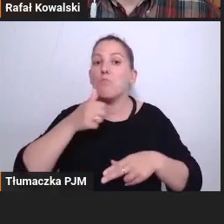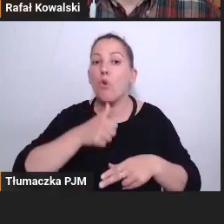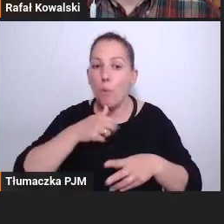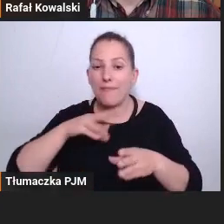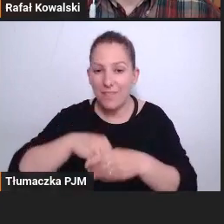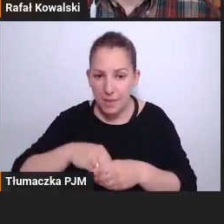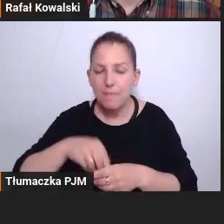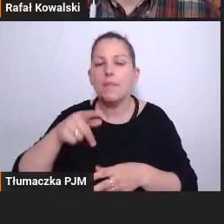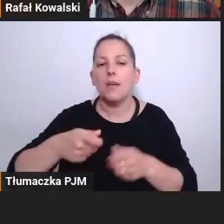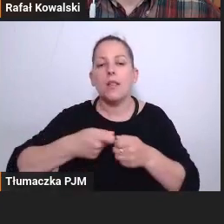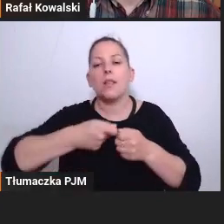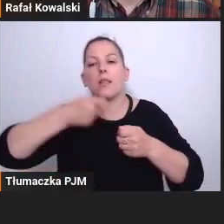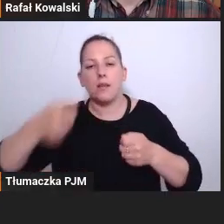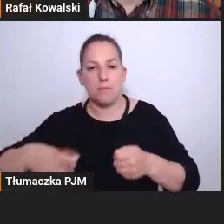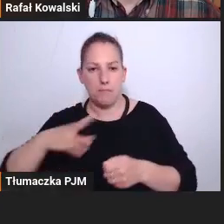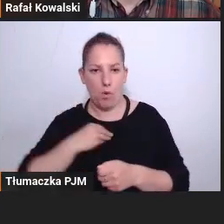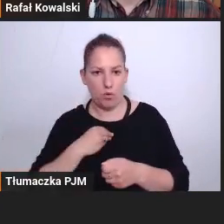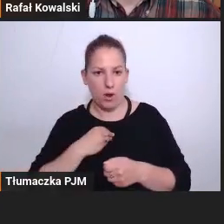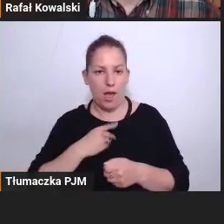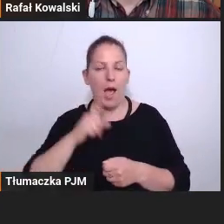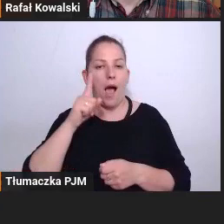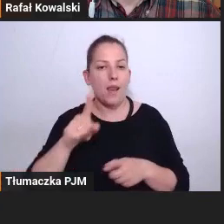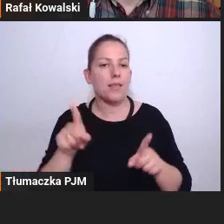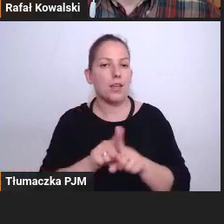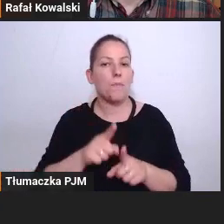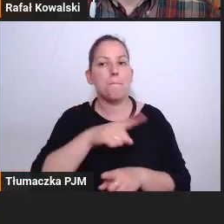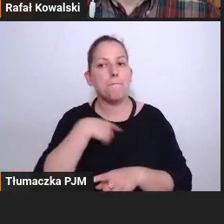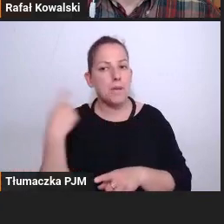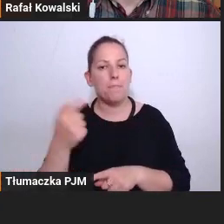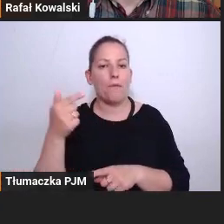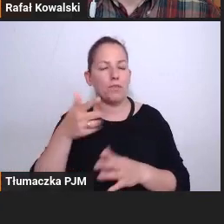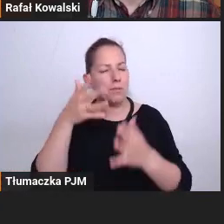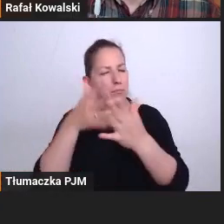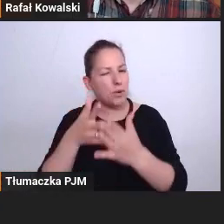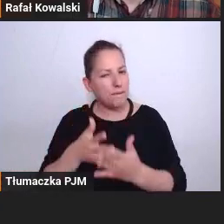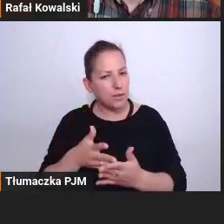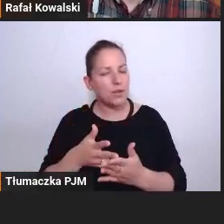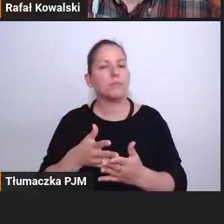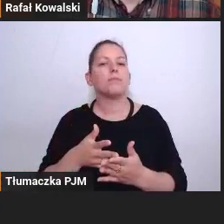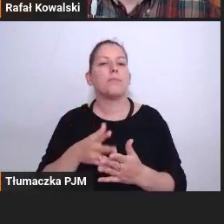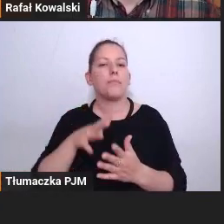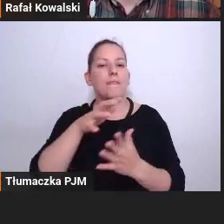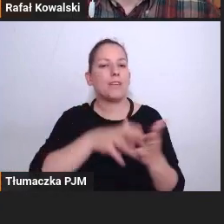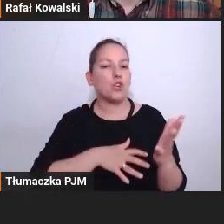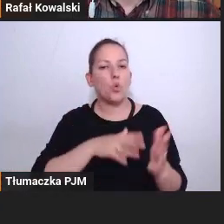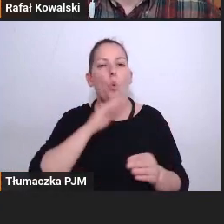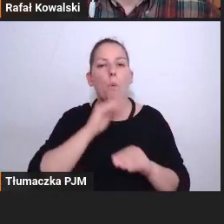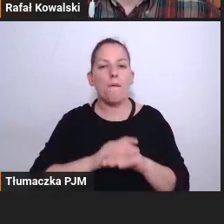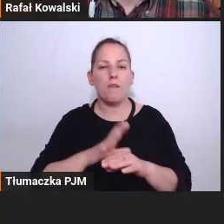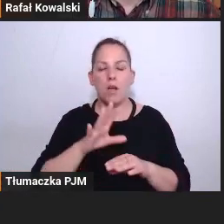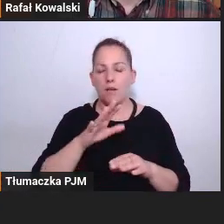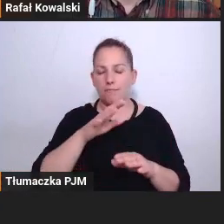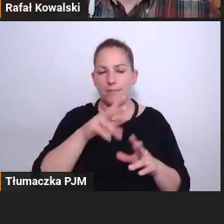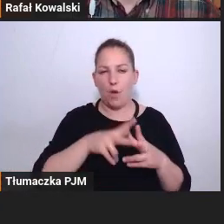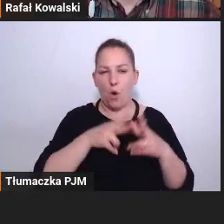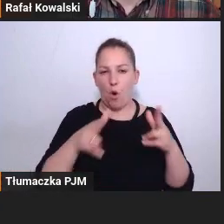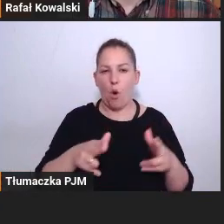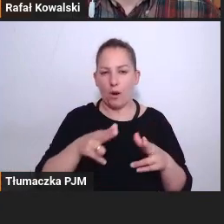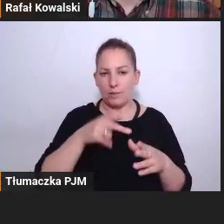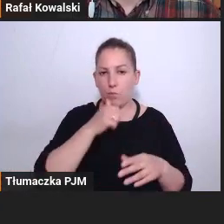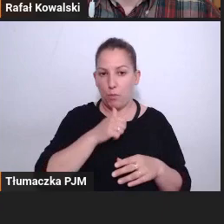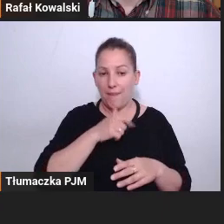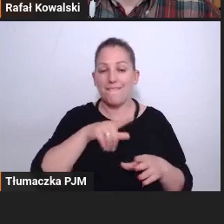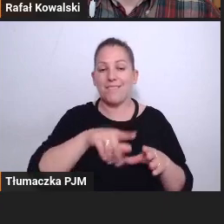o ten czas może być wydłużona, ale to również my powinniśmy przewidzieć w treści umowy na okres próbny i w tej umowie